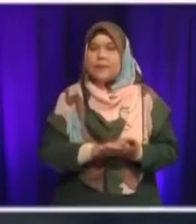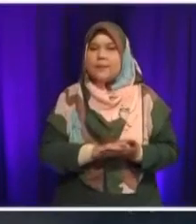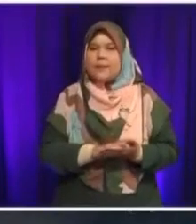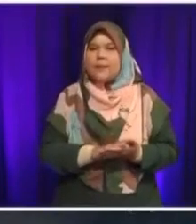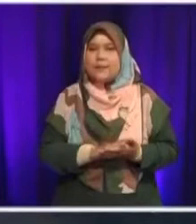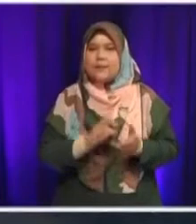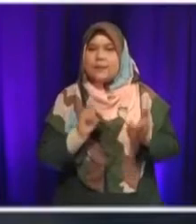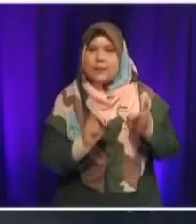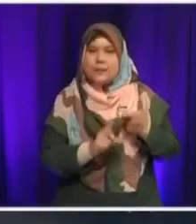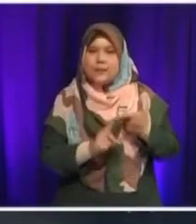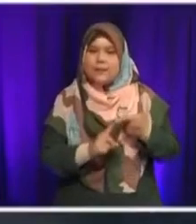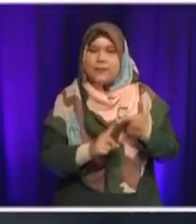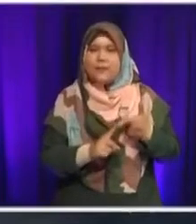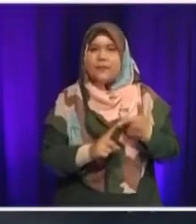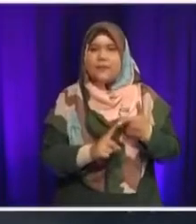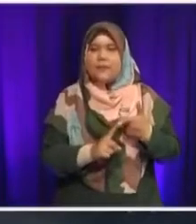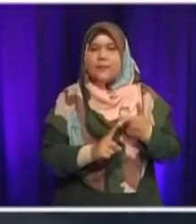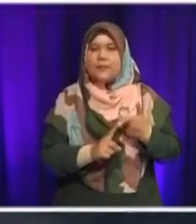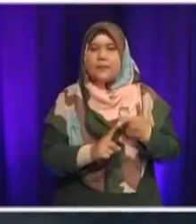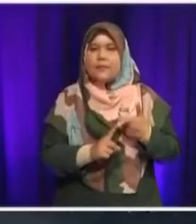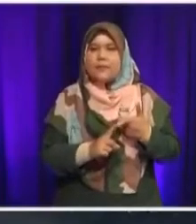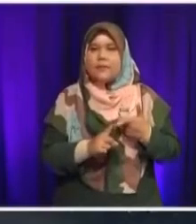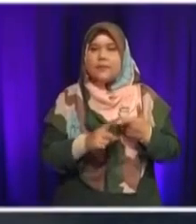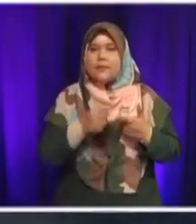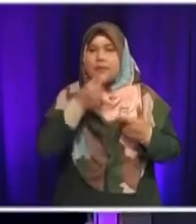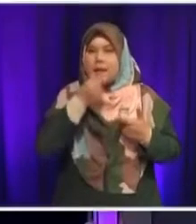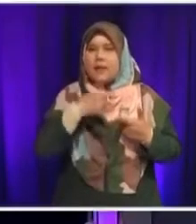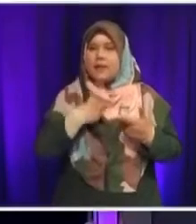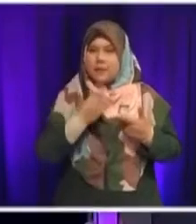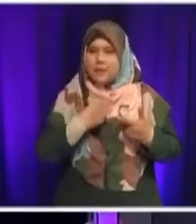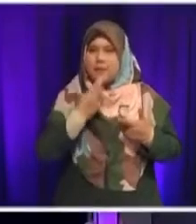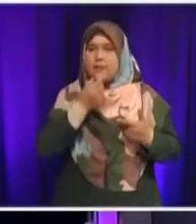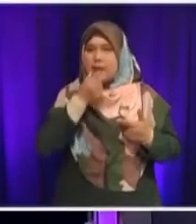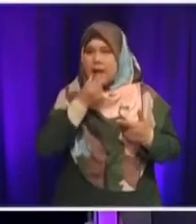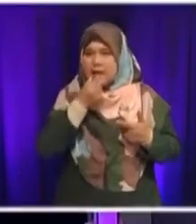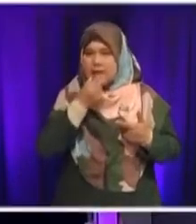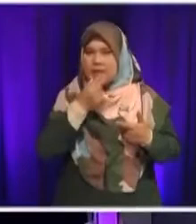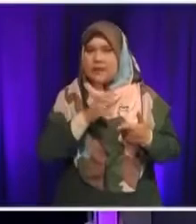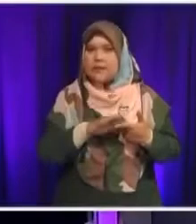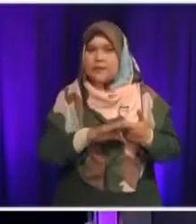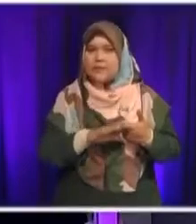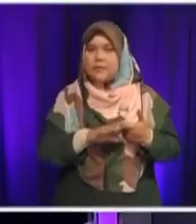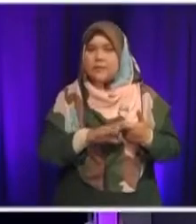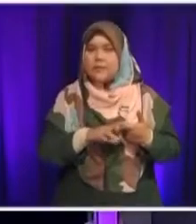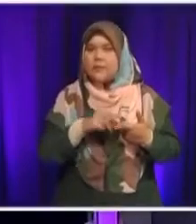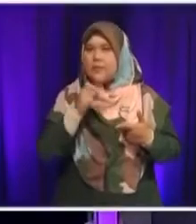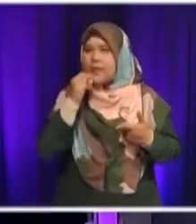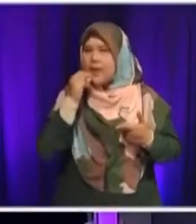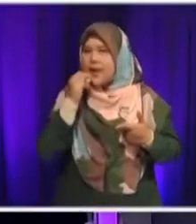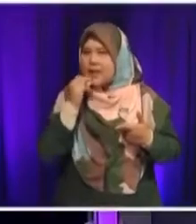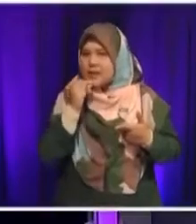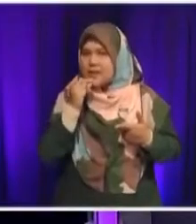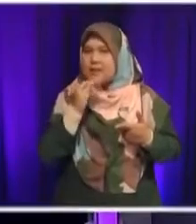SP2 Oke SP text dan rasa Ivan sayena Ivan gigi coklat